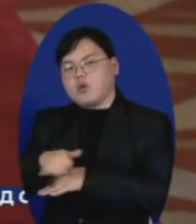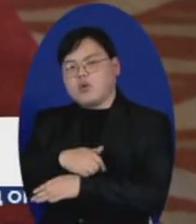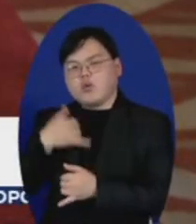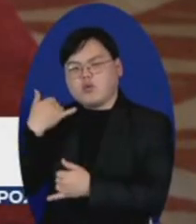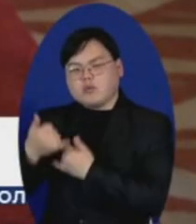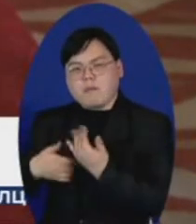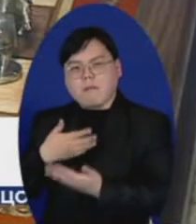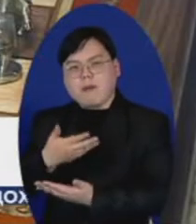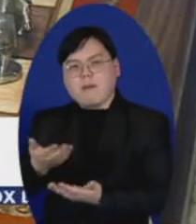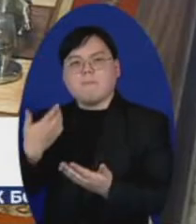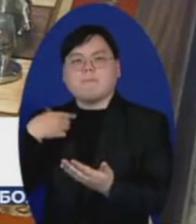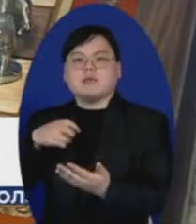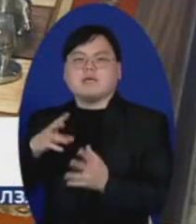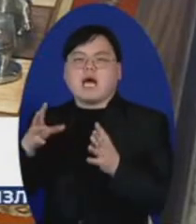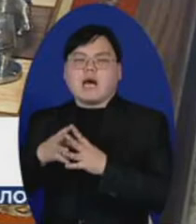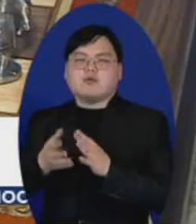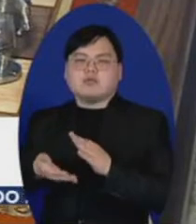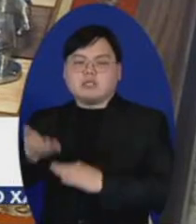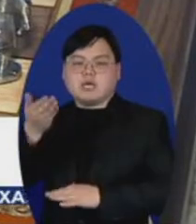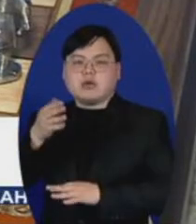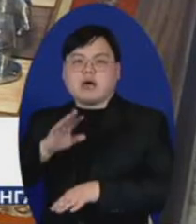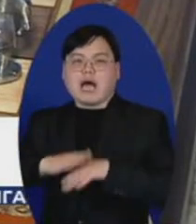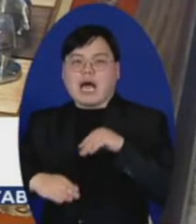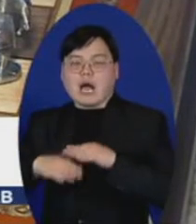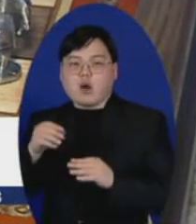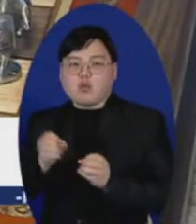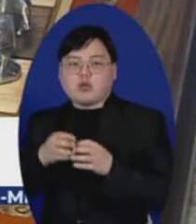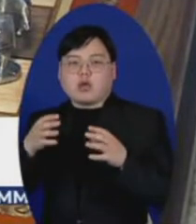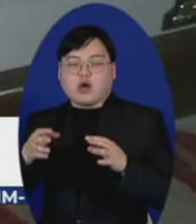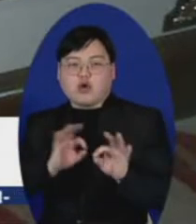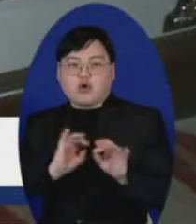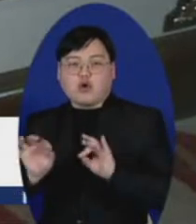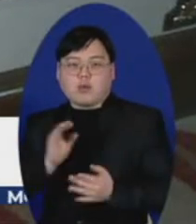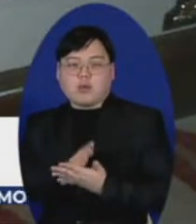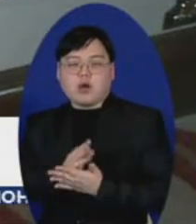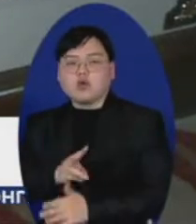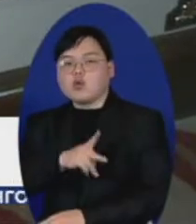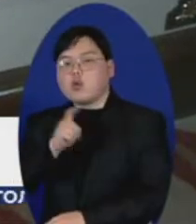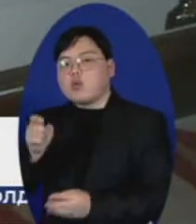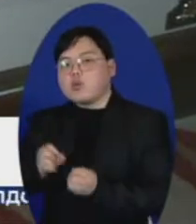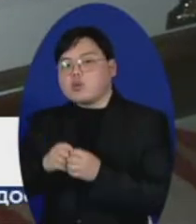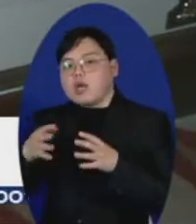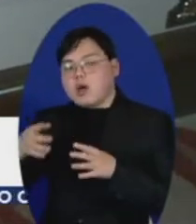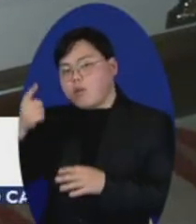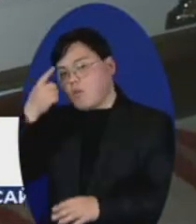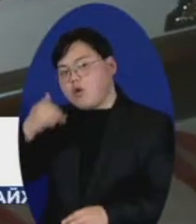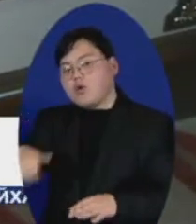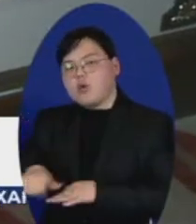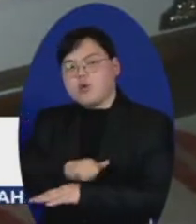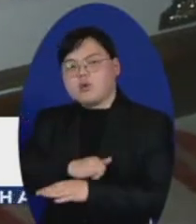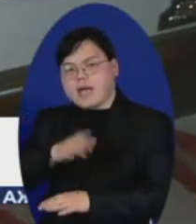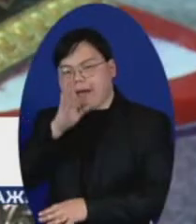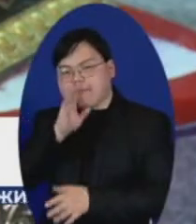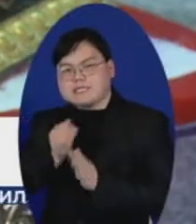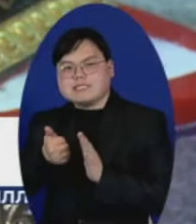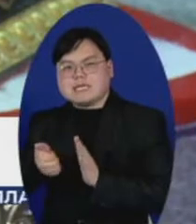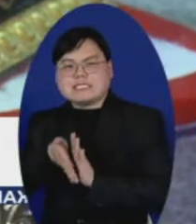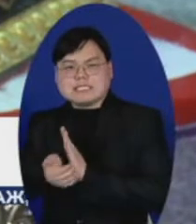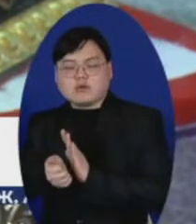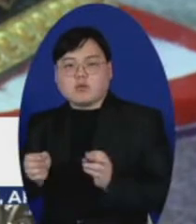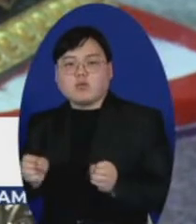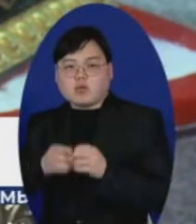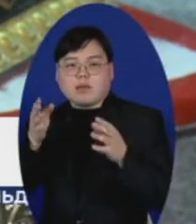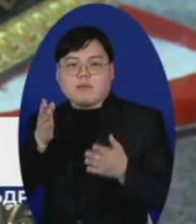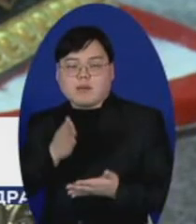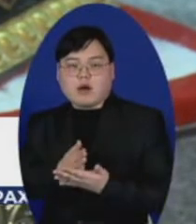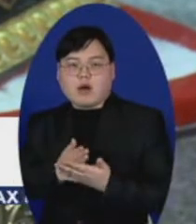ирсэн голлох 10 нэр төрлийн гар урлал байна. Энэ бүгдийг түүхэн бүтээл талаасаа манай гар урлаачид маш чадварлагаар бүтээдэг.